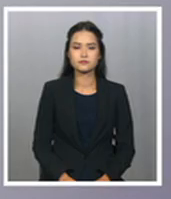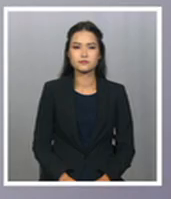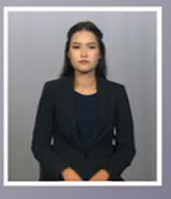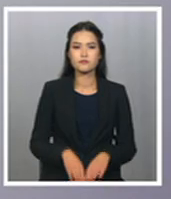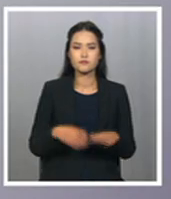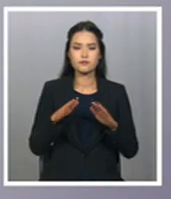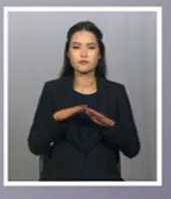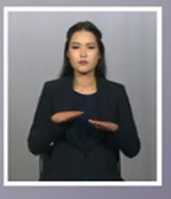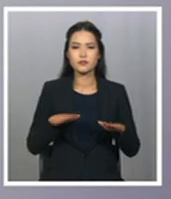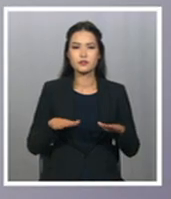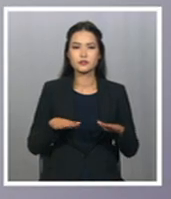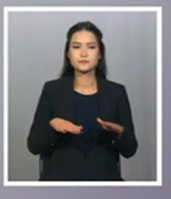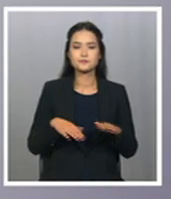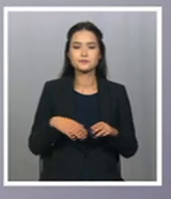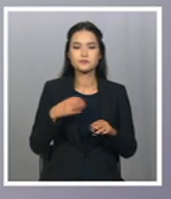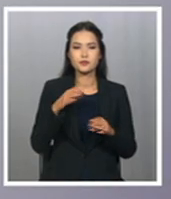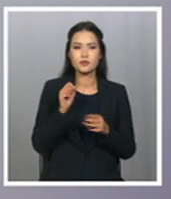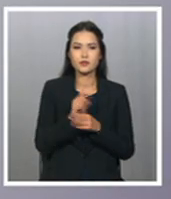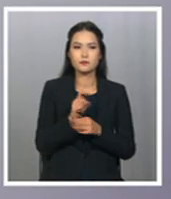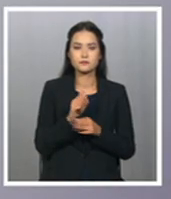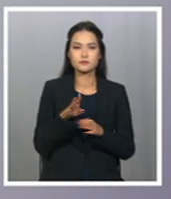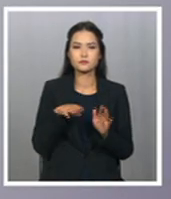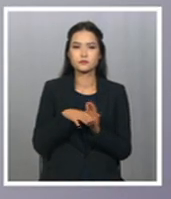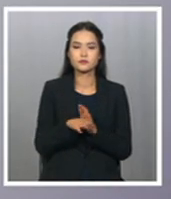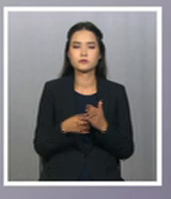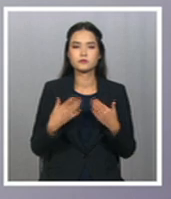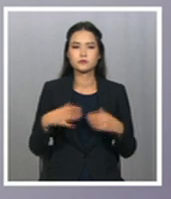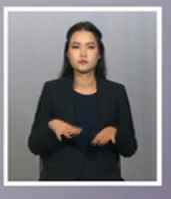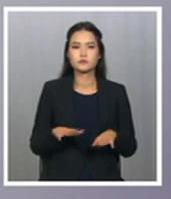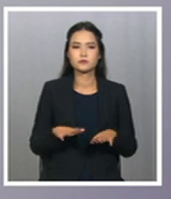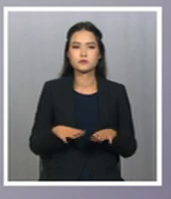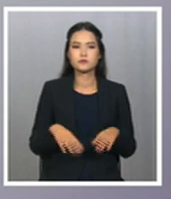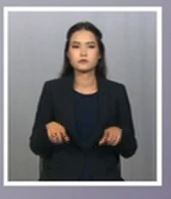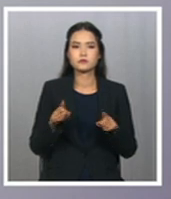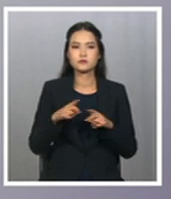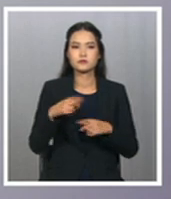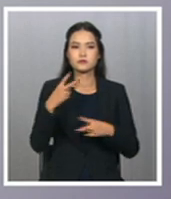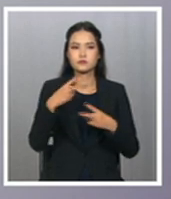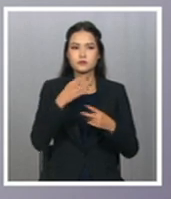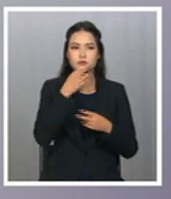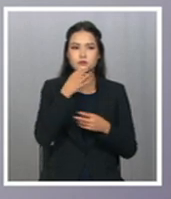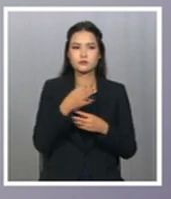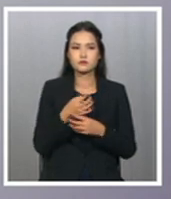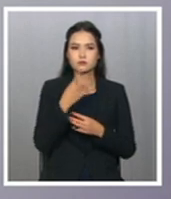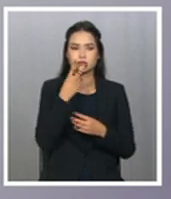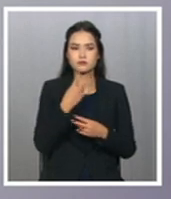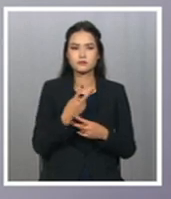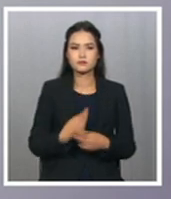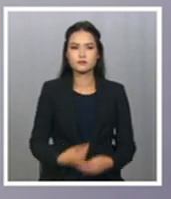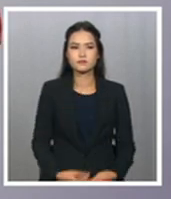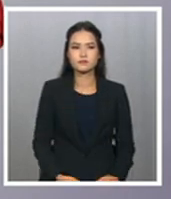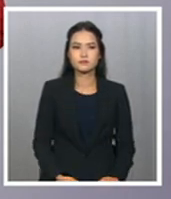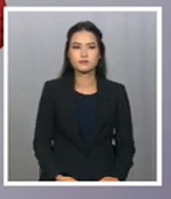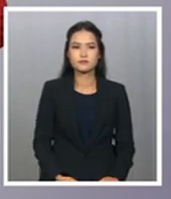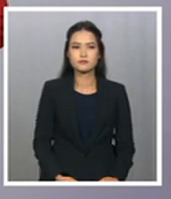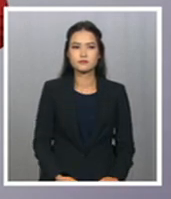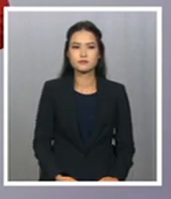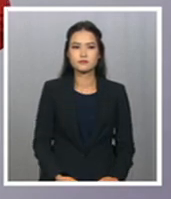Оқушылар, тапсырманы орындап болсаңыздар, ұсынылған жауап үлгілерімен салыстырыңыздар.